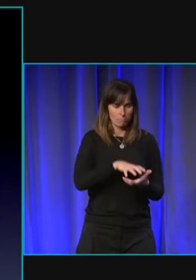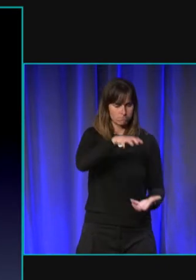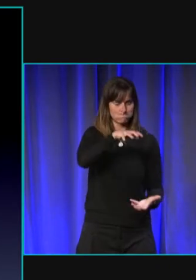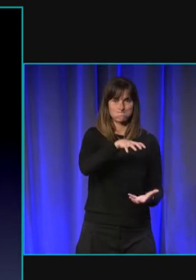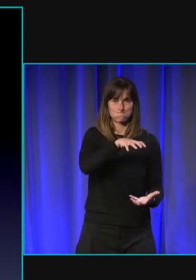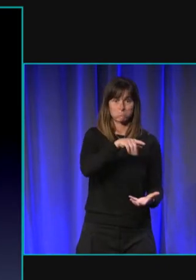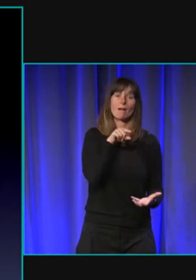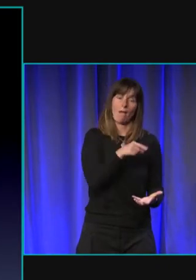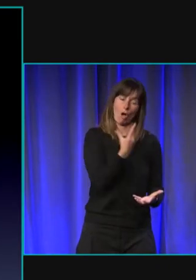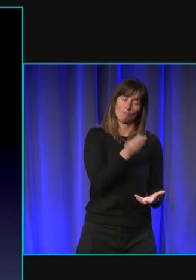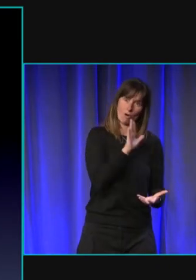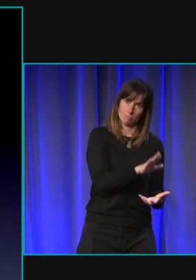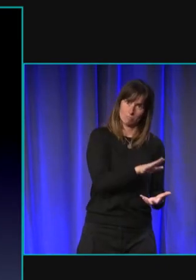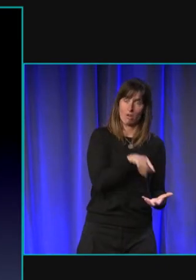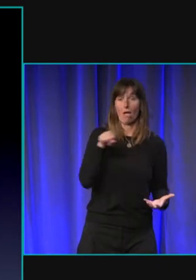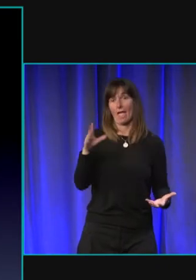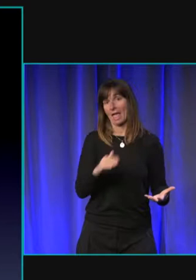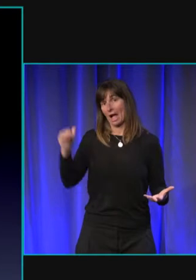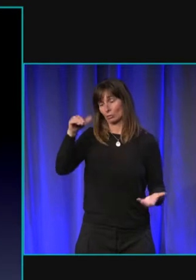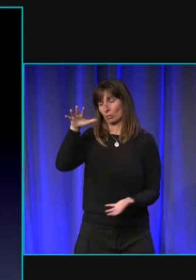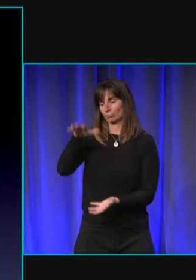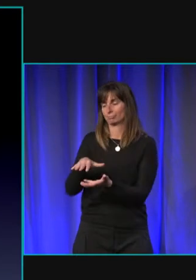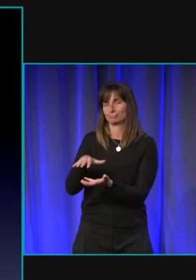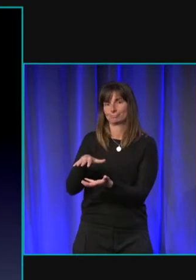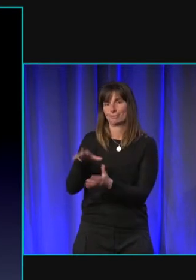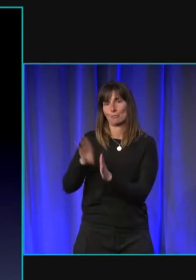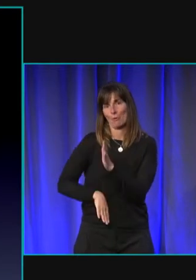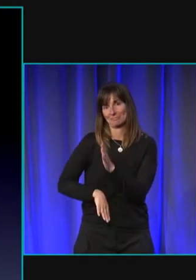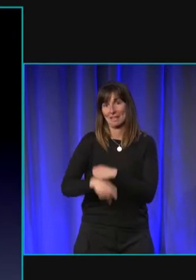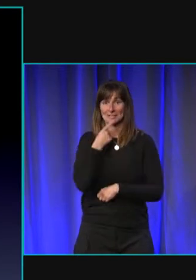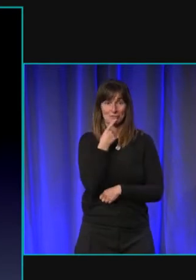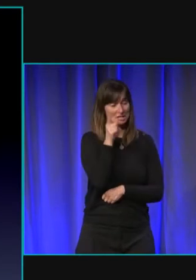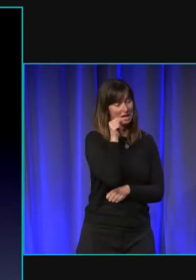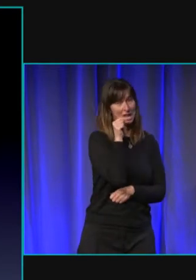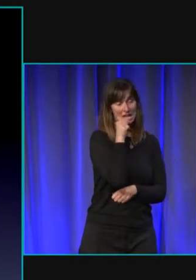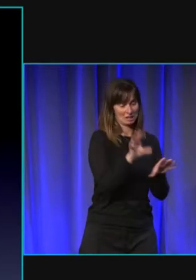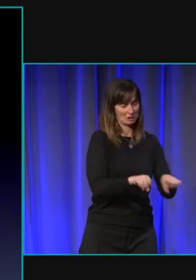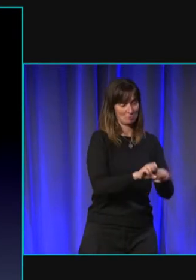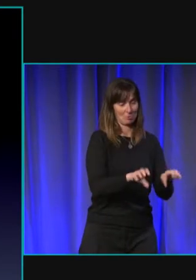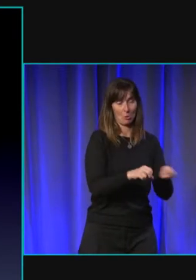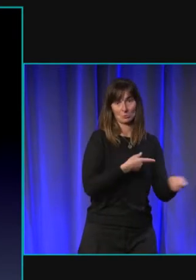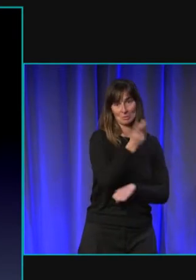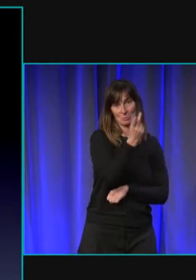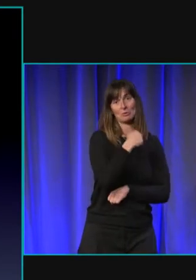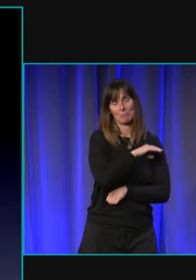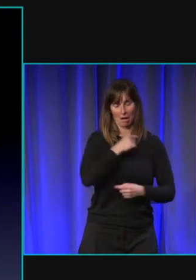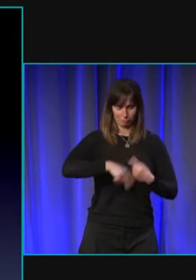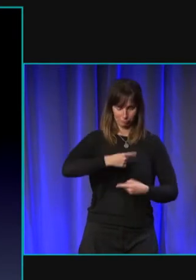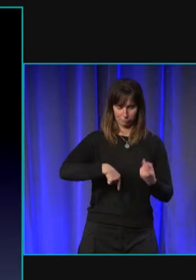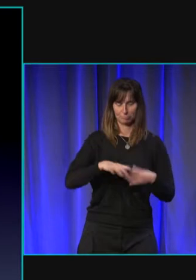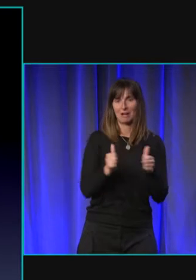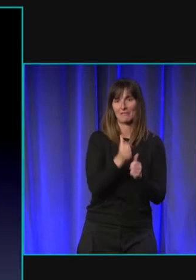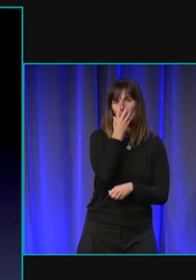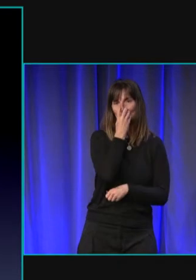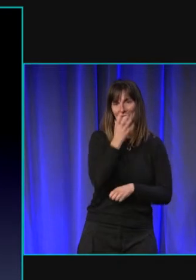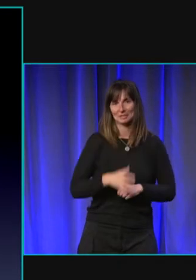plus élevée chez les enfants que chez les adultes. Donc ils peuvent produire plus d'énergie grâce à la filière aérobie.